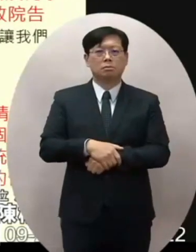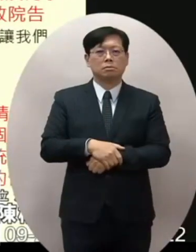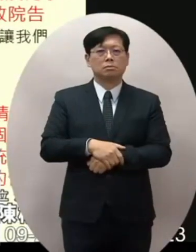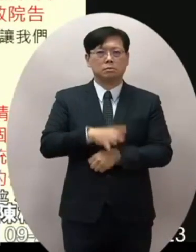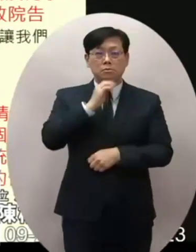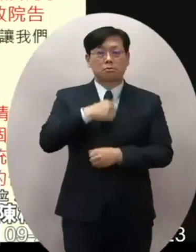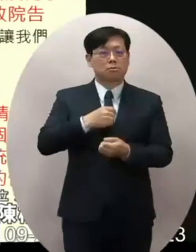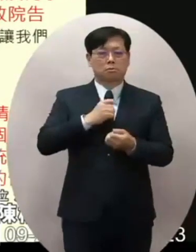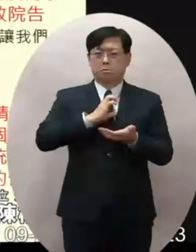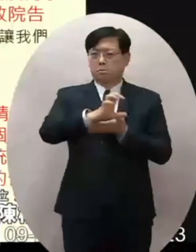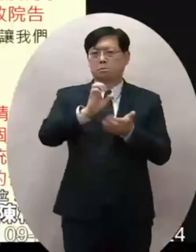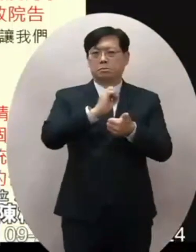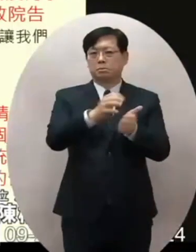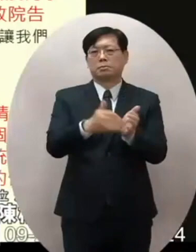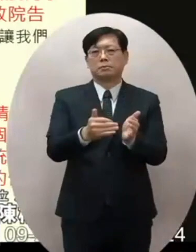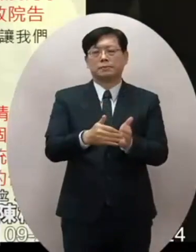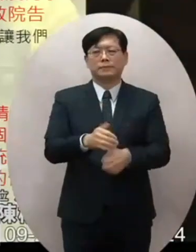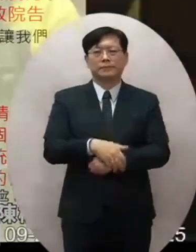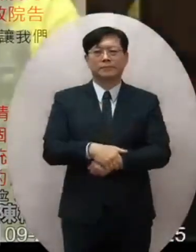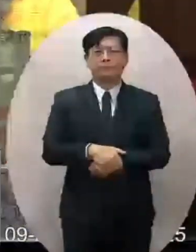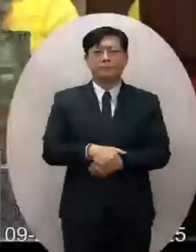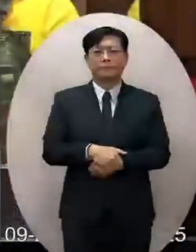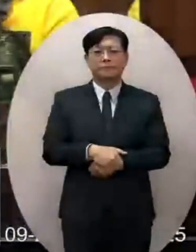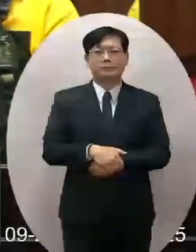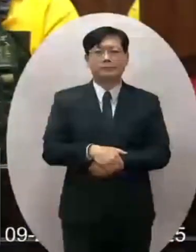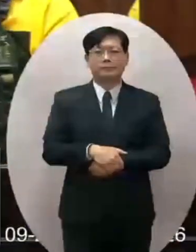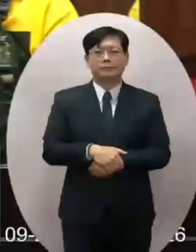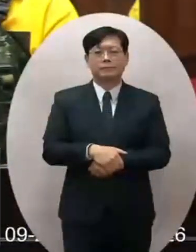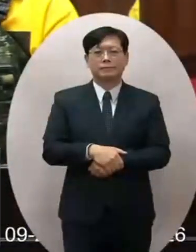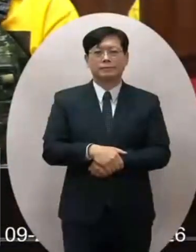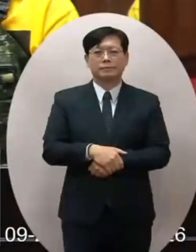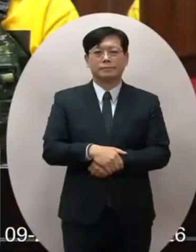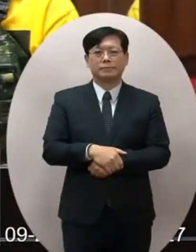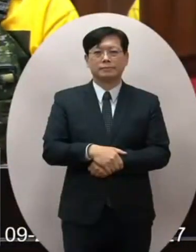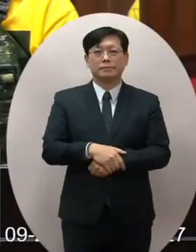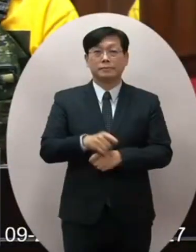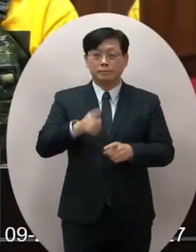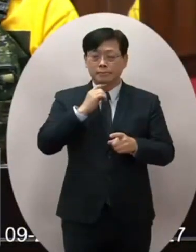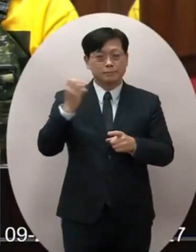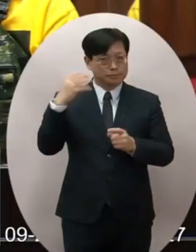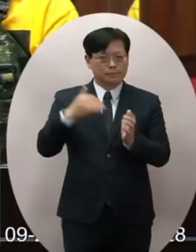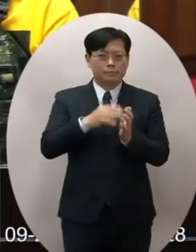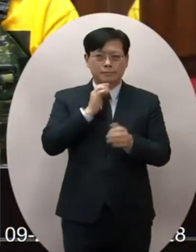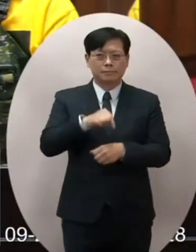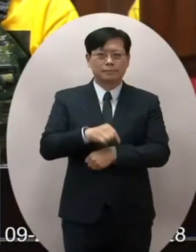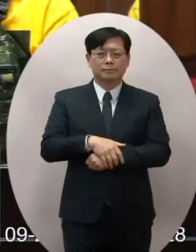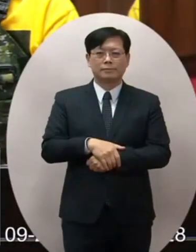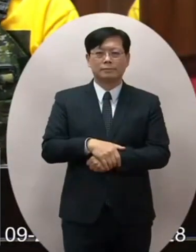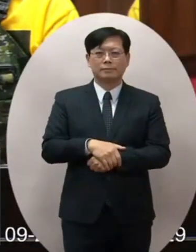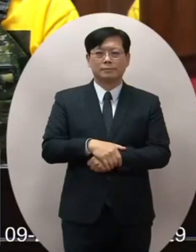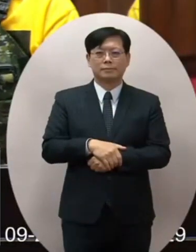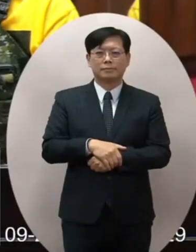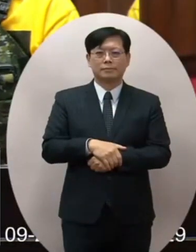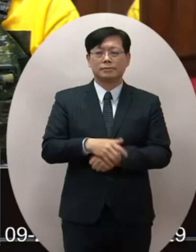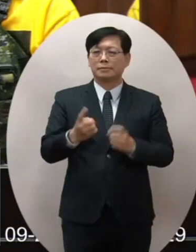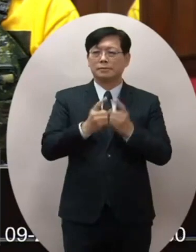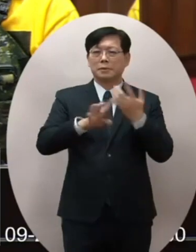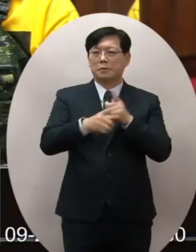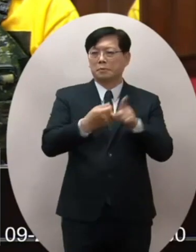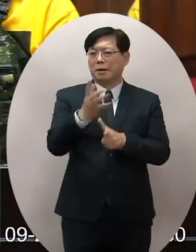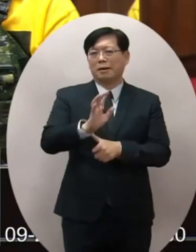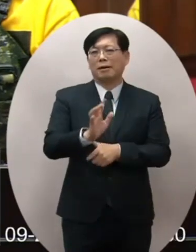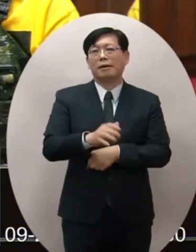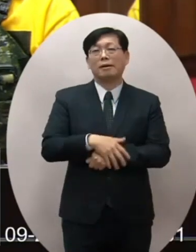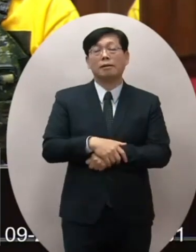次会都会让我们过，大概就这样子。现在目前得到讯息是这样子， 内部的话对外就不公开。